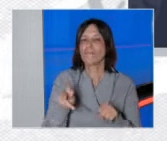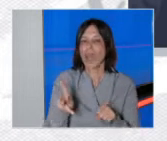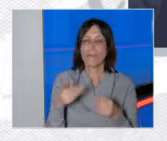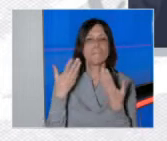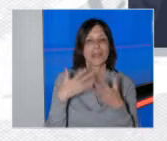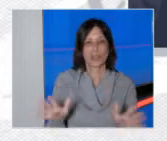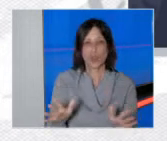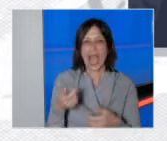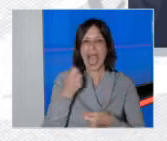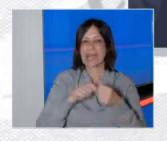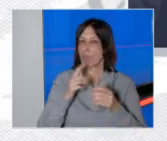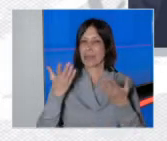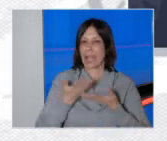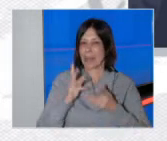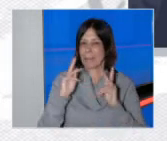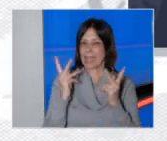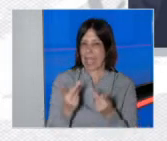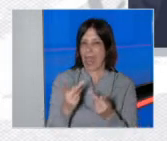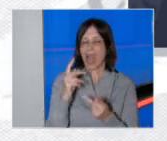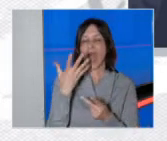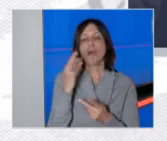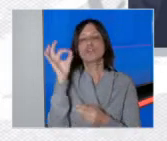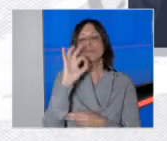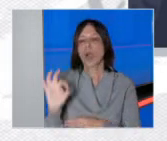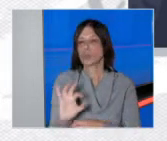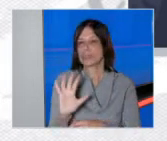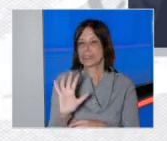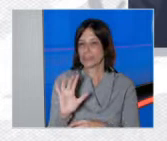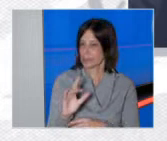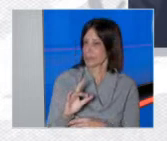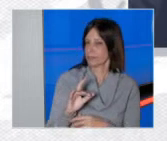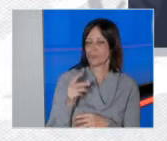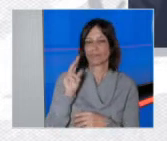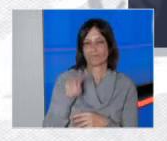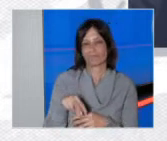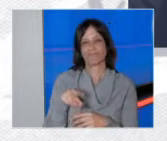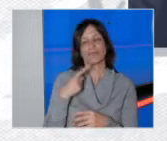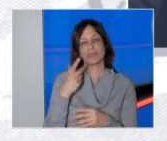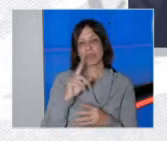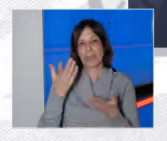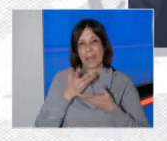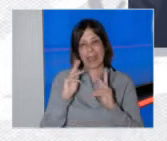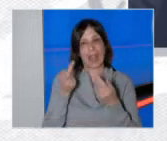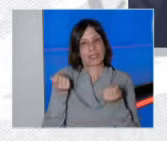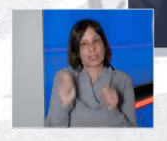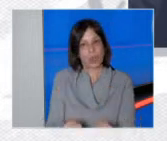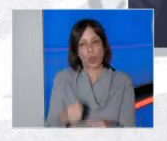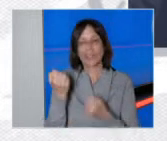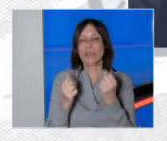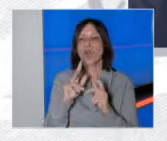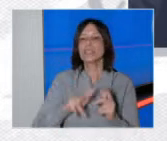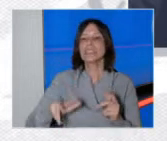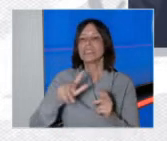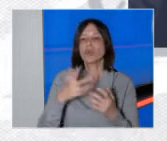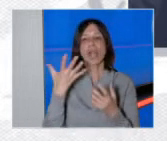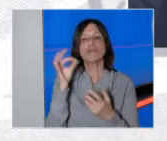פתוחים, עסקים שלא מקבלים קהל במתכונת של 50% תפוסה, מי שמקבל קהל סגור. תחבורה ציבורית, 50%